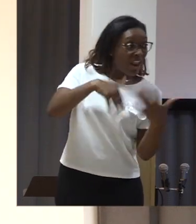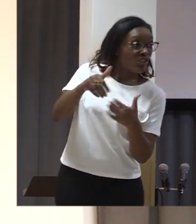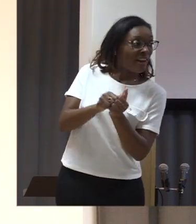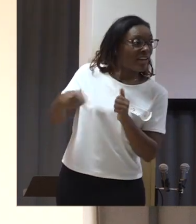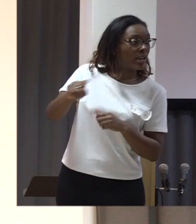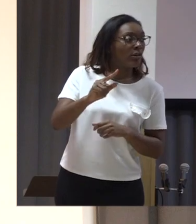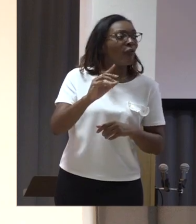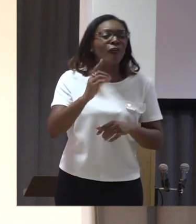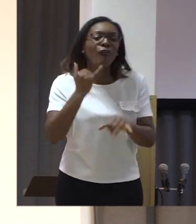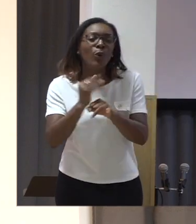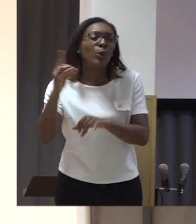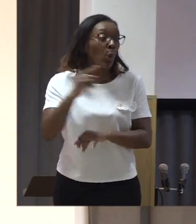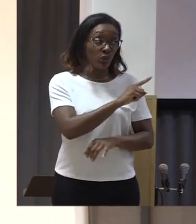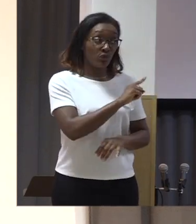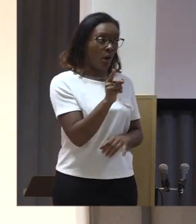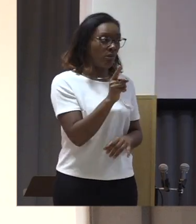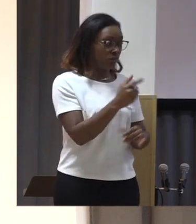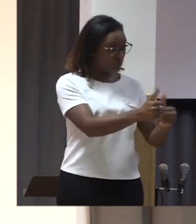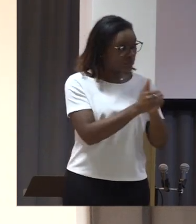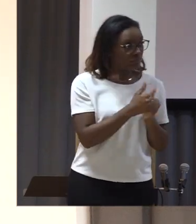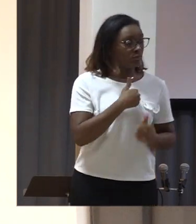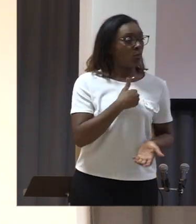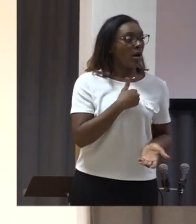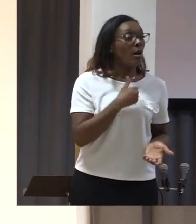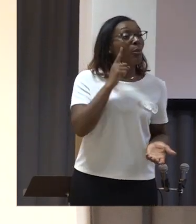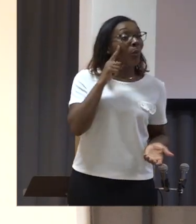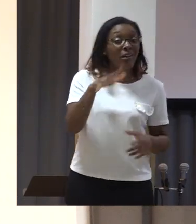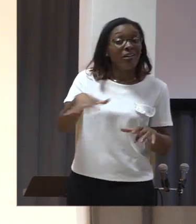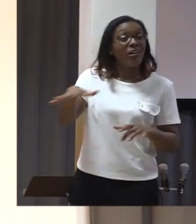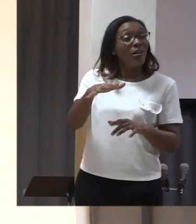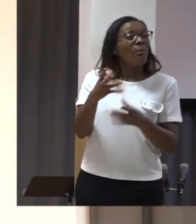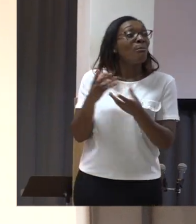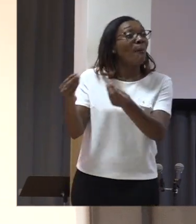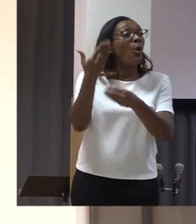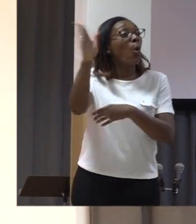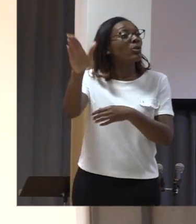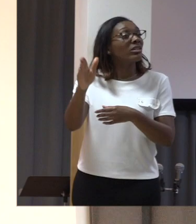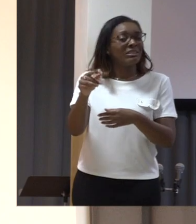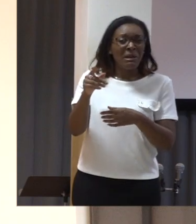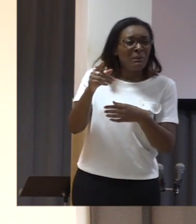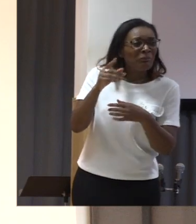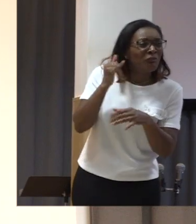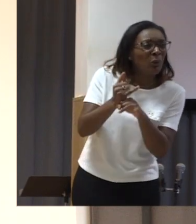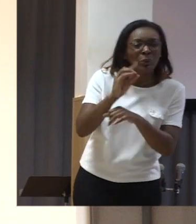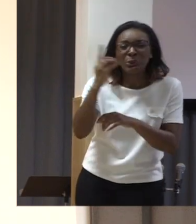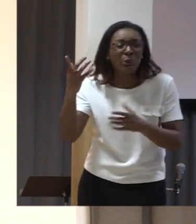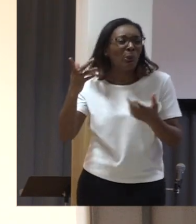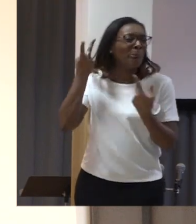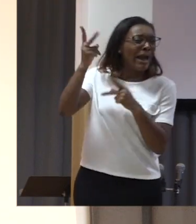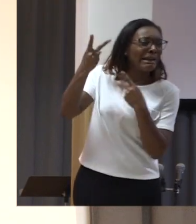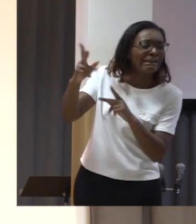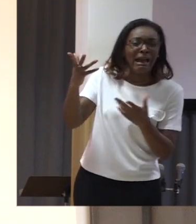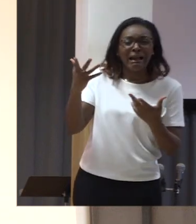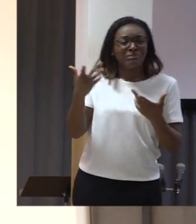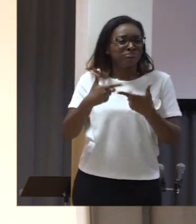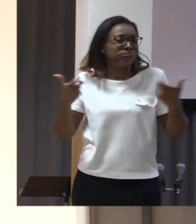l'idolâtrie. Ces peuples étaient des idolâtres. Ils priaient des dieux païens. Et Dieu fait une mise en garde. Dans la suite de Juges 2,